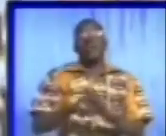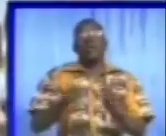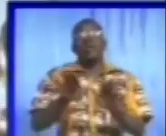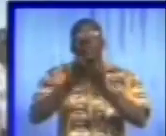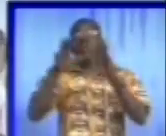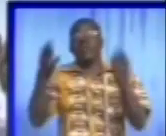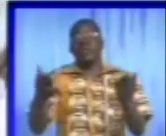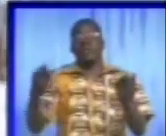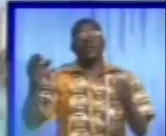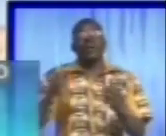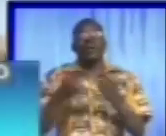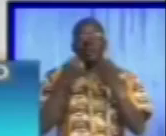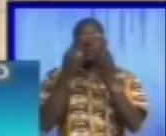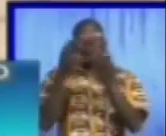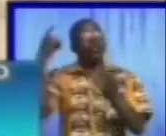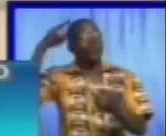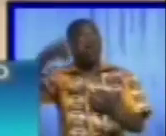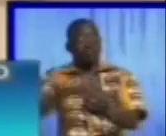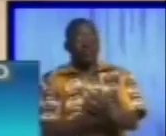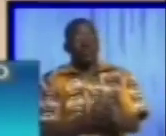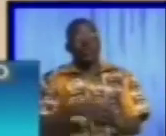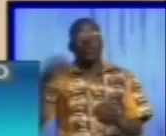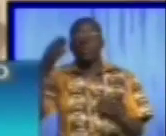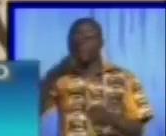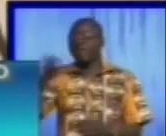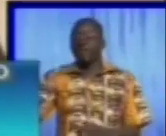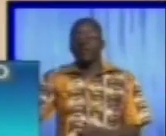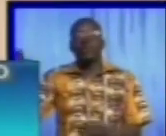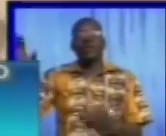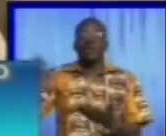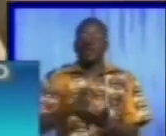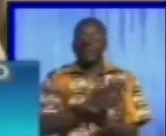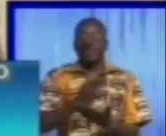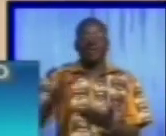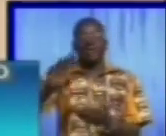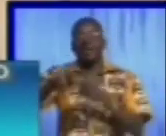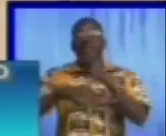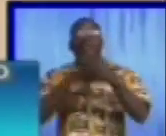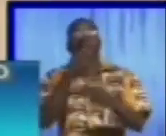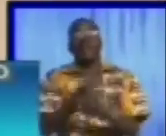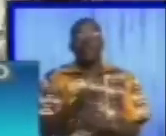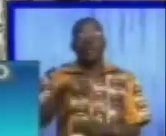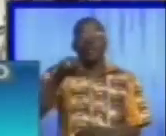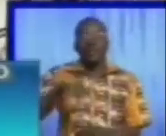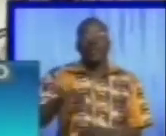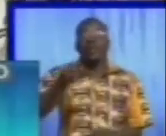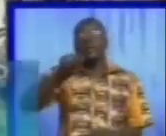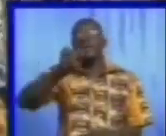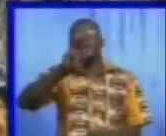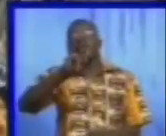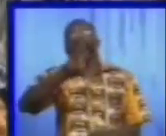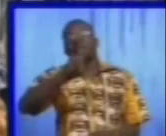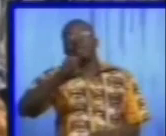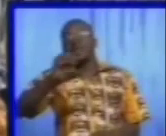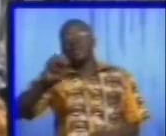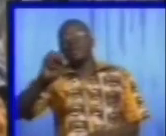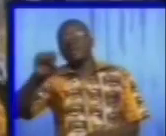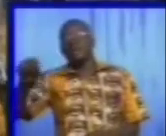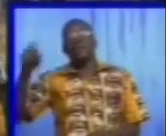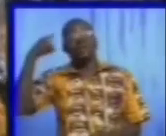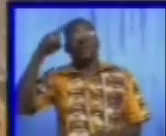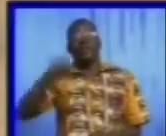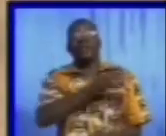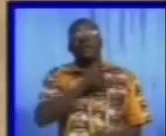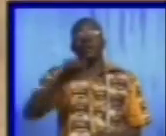un souffle nouveau qui s'annonce au Burkina et la prestation d'artistes nationaux que sont Tinès et Kisso Coimbré et de